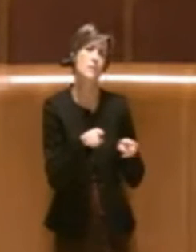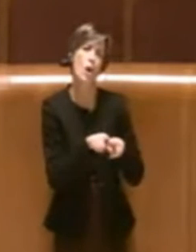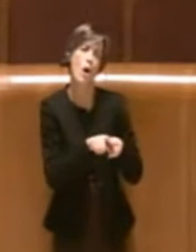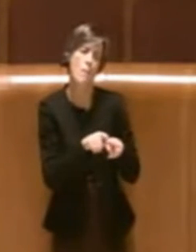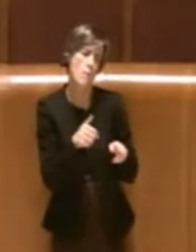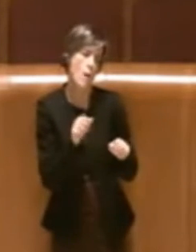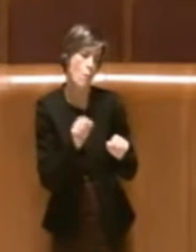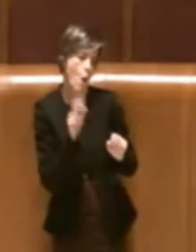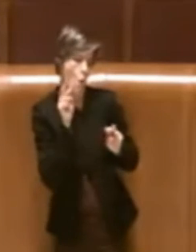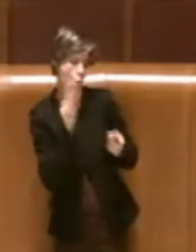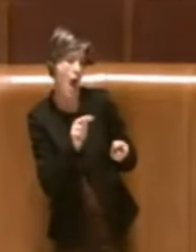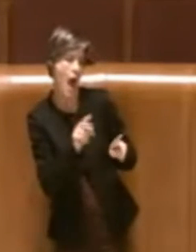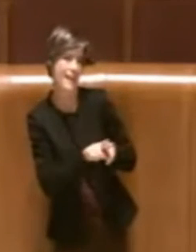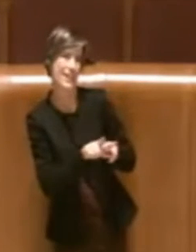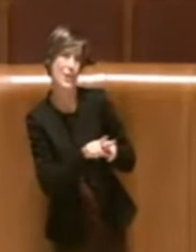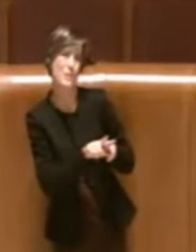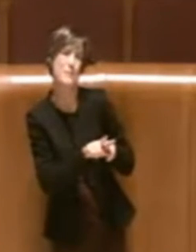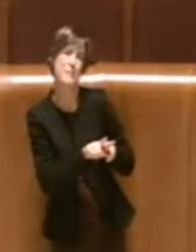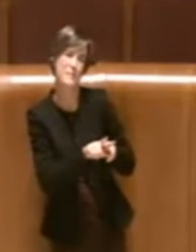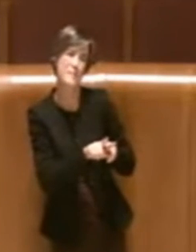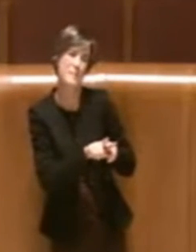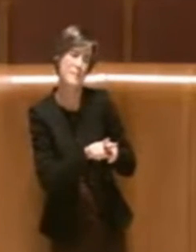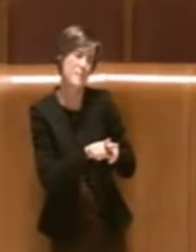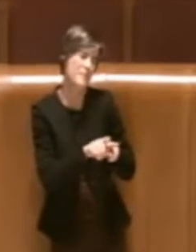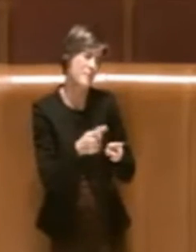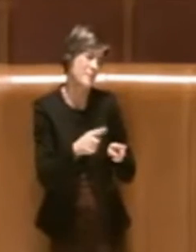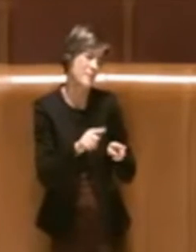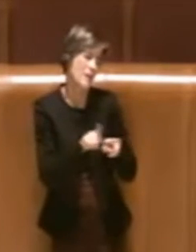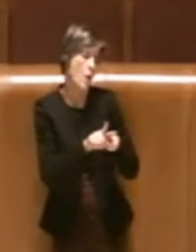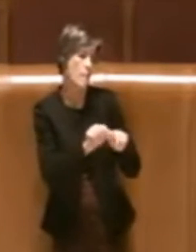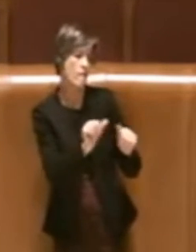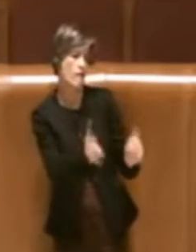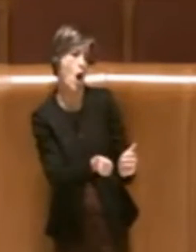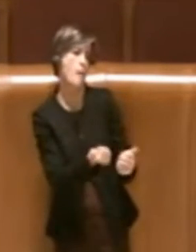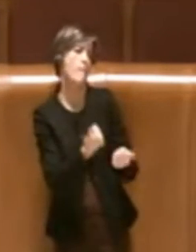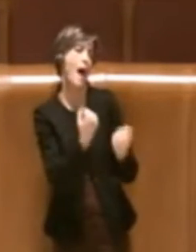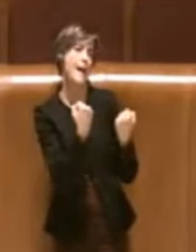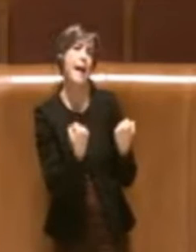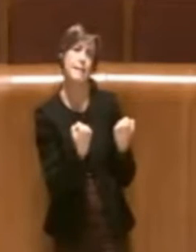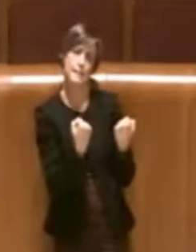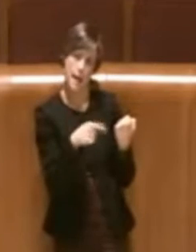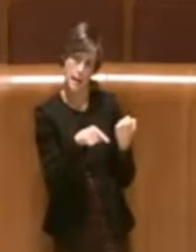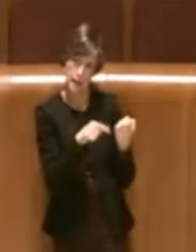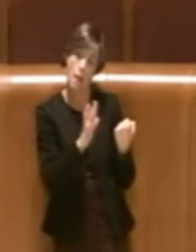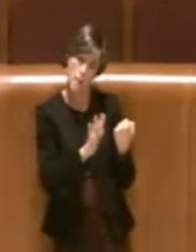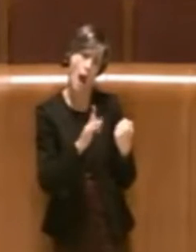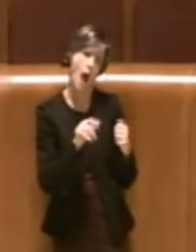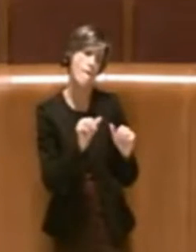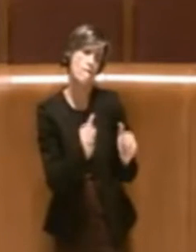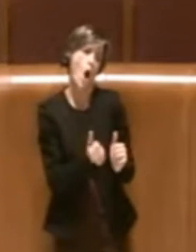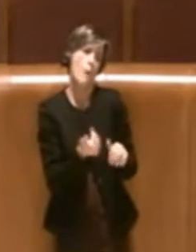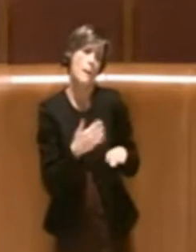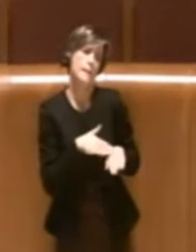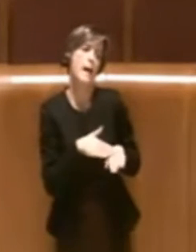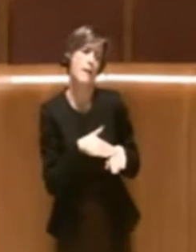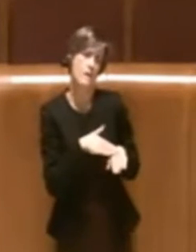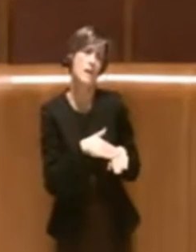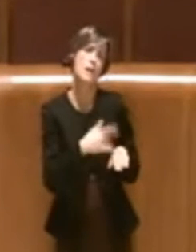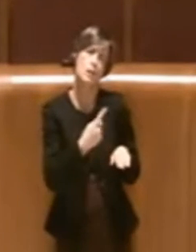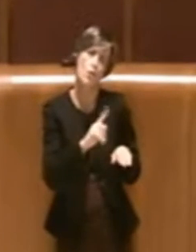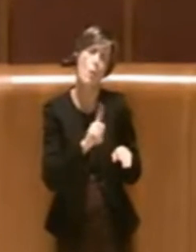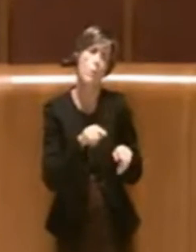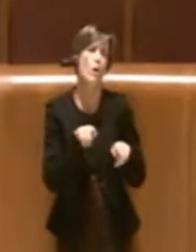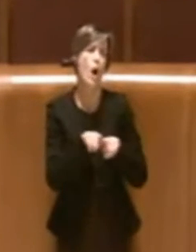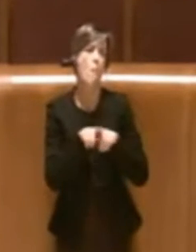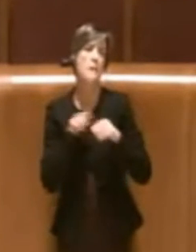seppur essendo una funzione residenziale, come una forma di servizio e quindi di standard per il